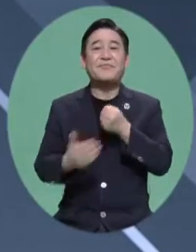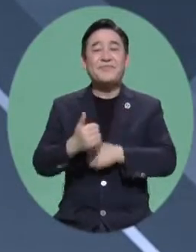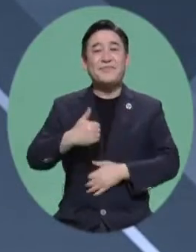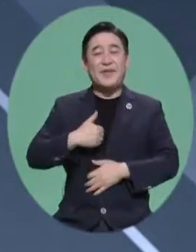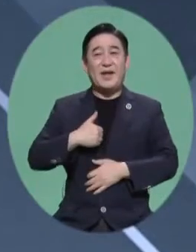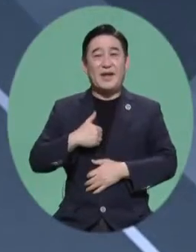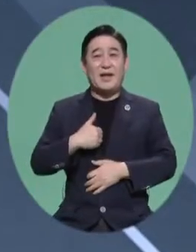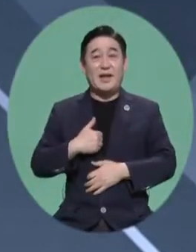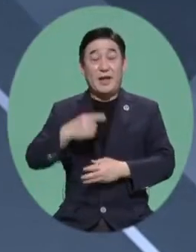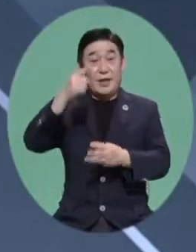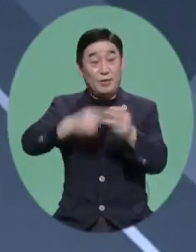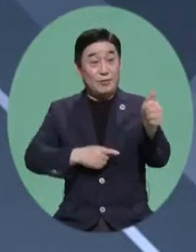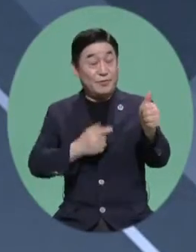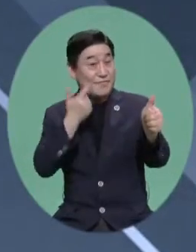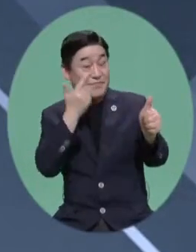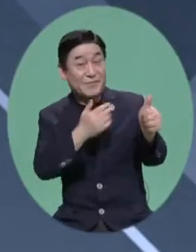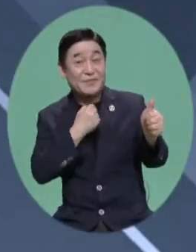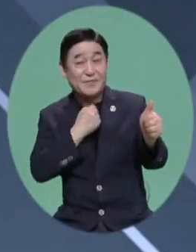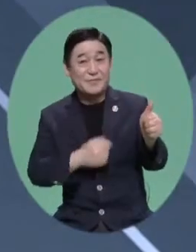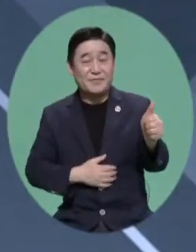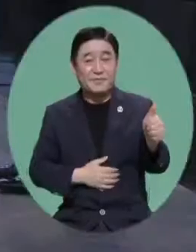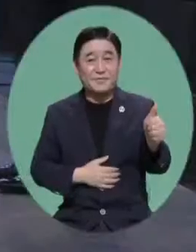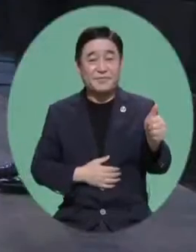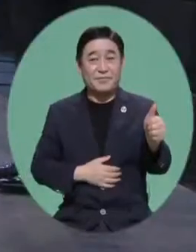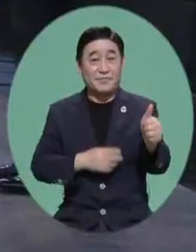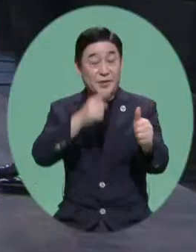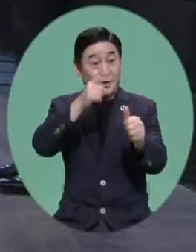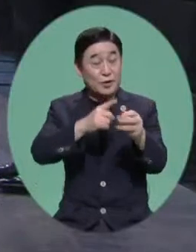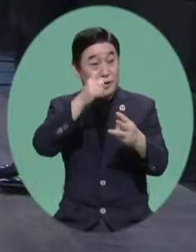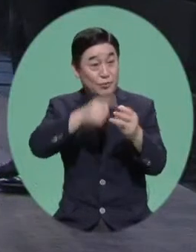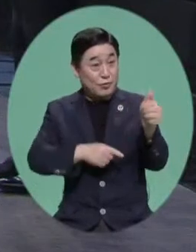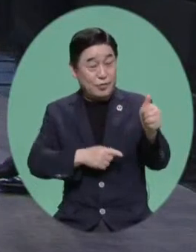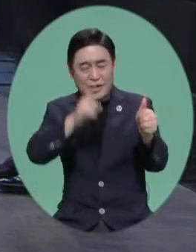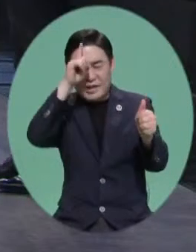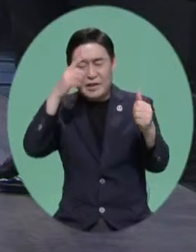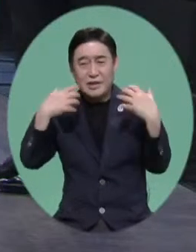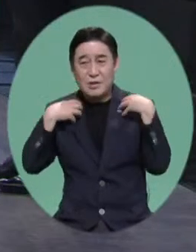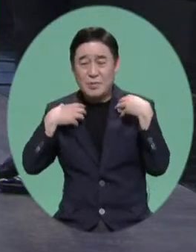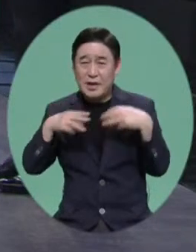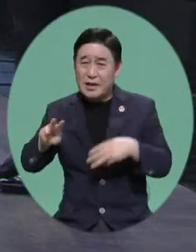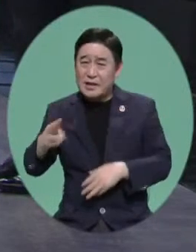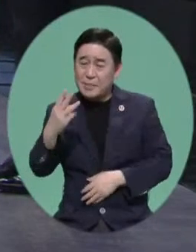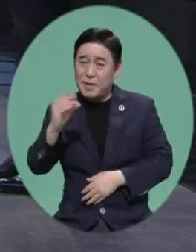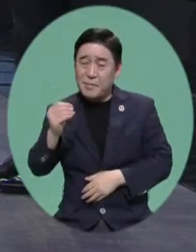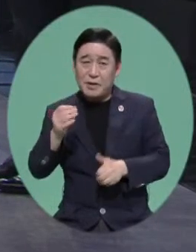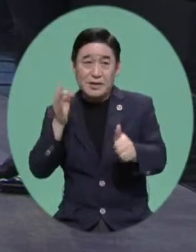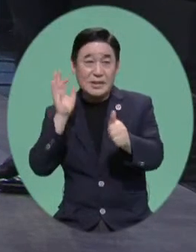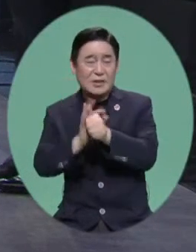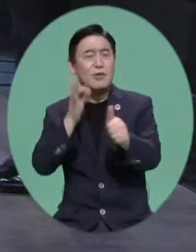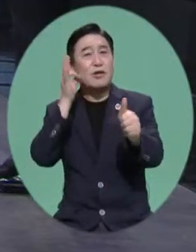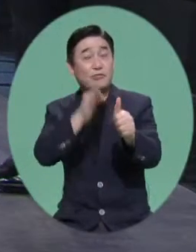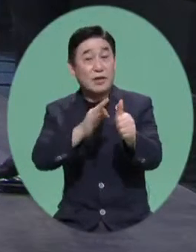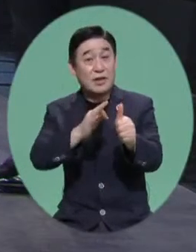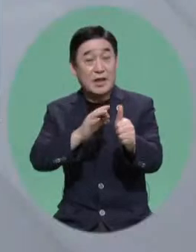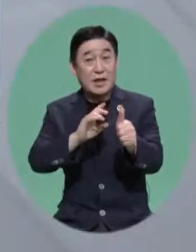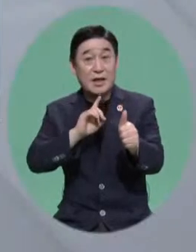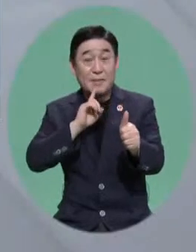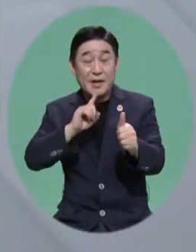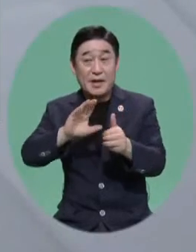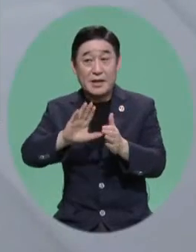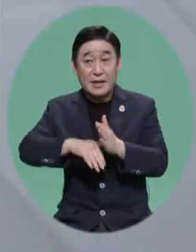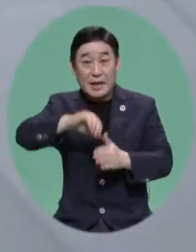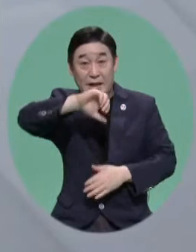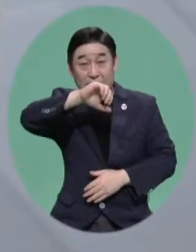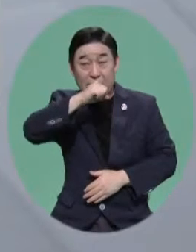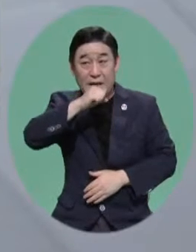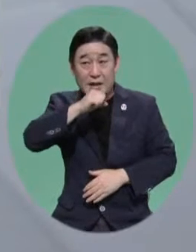제가 우리 용사들 후보 기 한번 못 여쭤보겠습니다 정부에서 300만원씩 지원하겠다 고 할 때